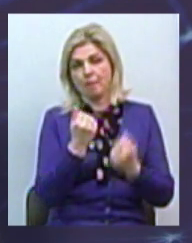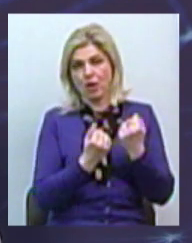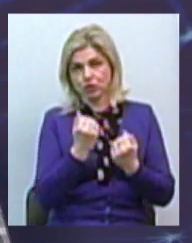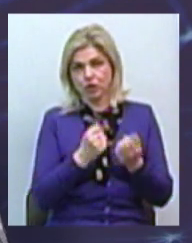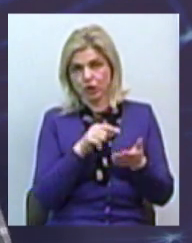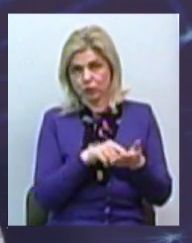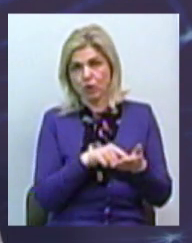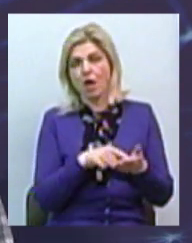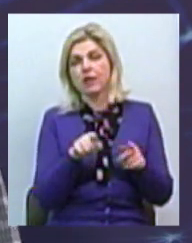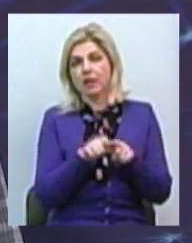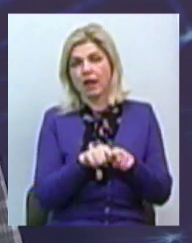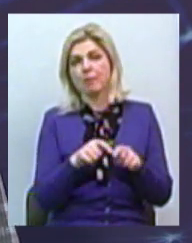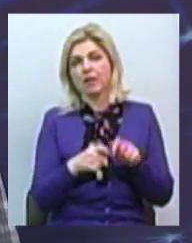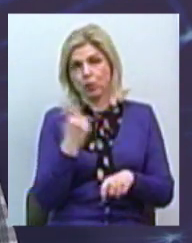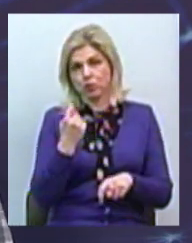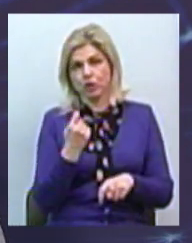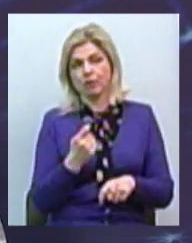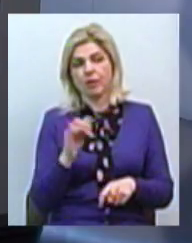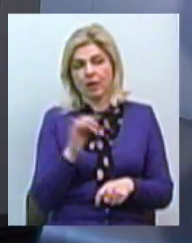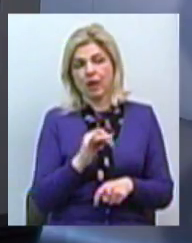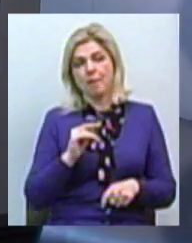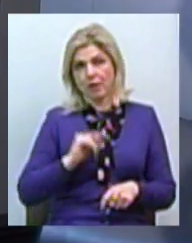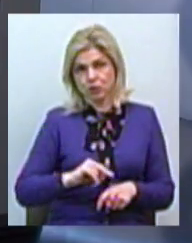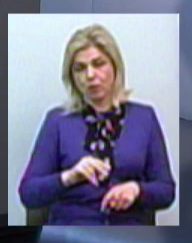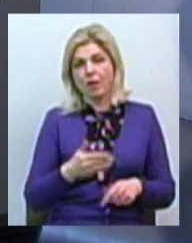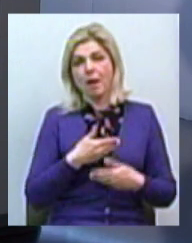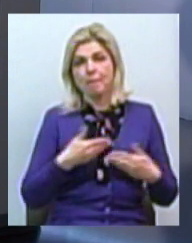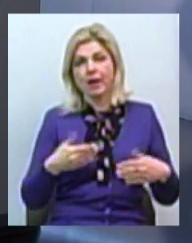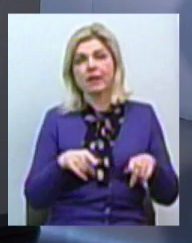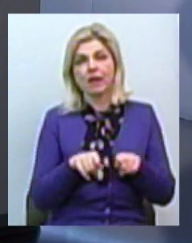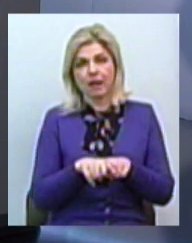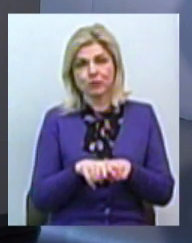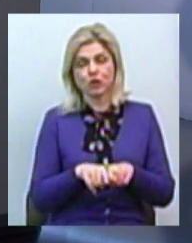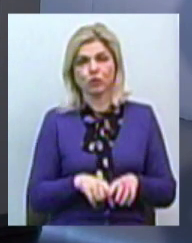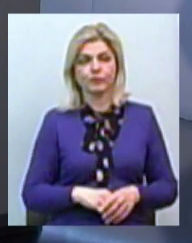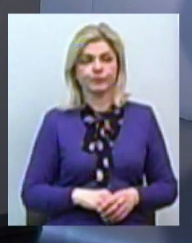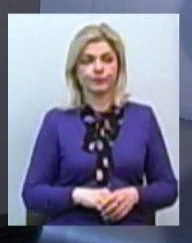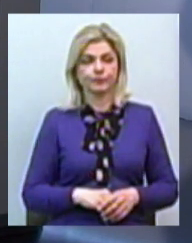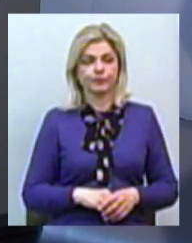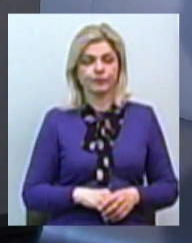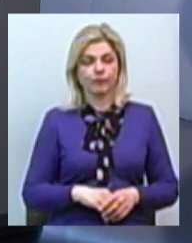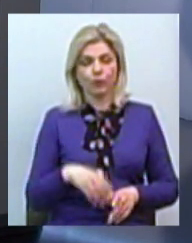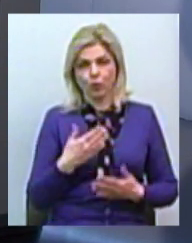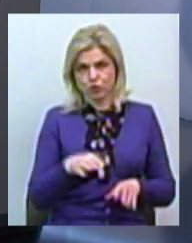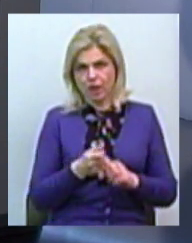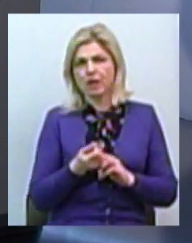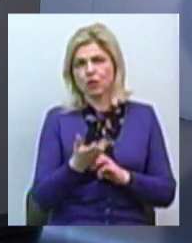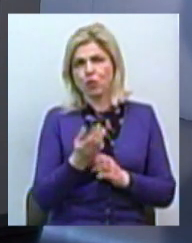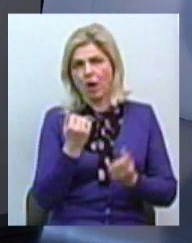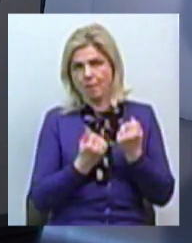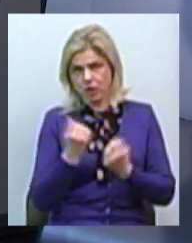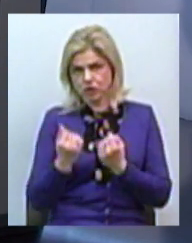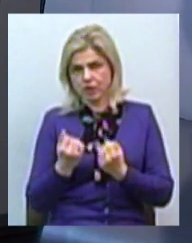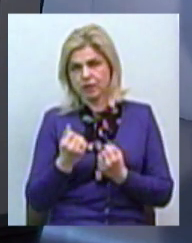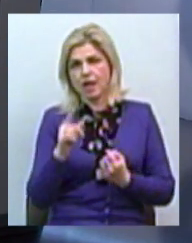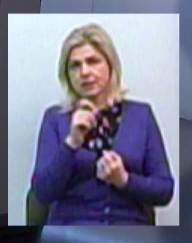засіб там з таким-то порушенням. І вони працюють. Ми таким чином, ну, вже декілька машин на моїй пам'яті за